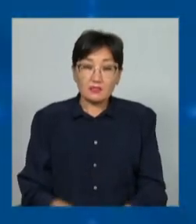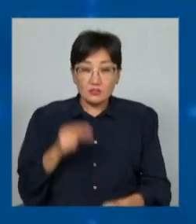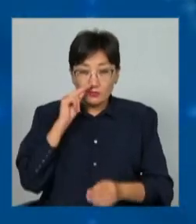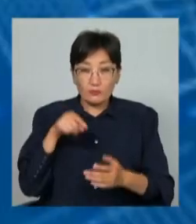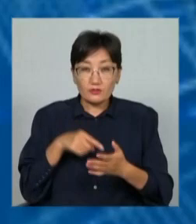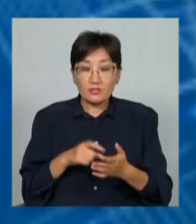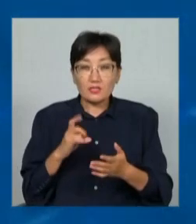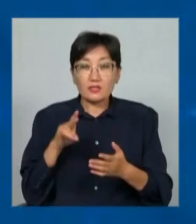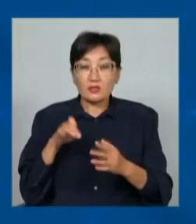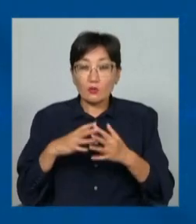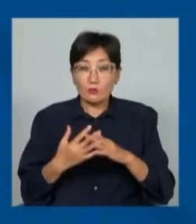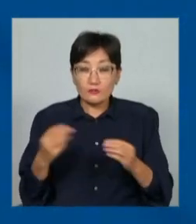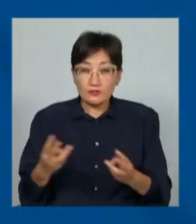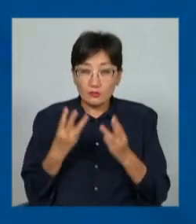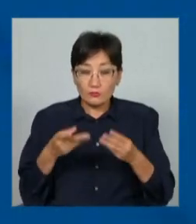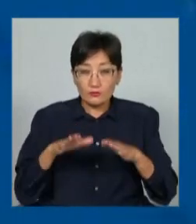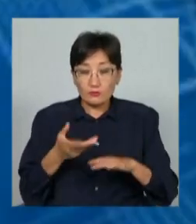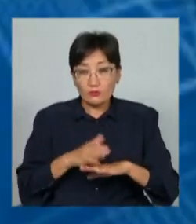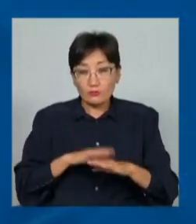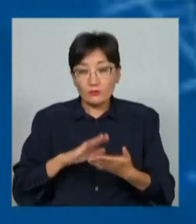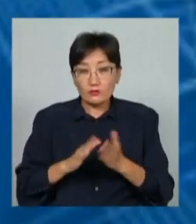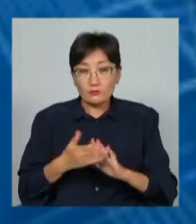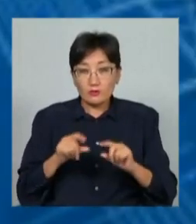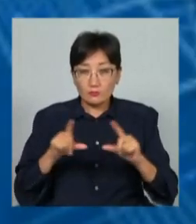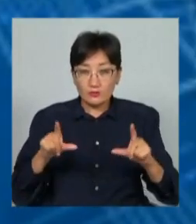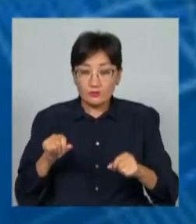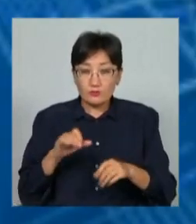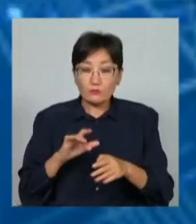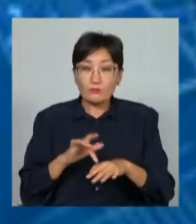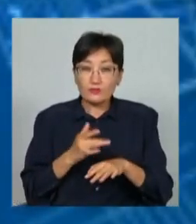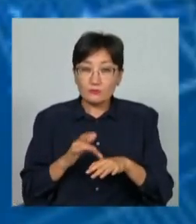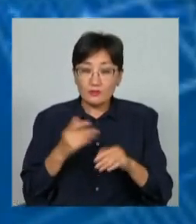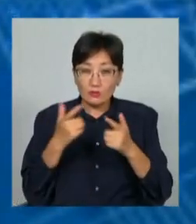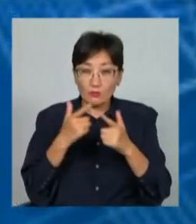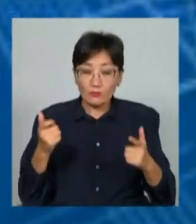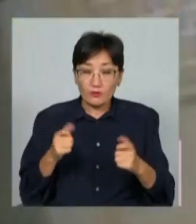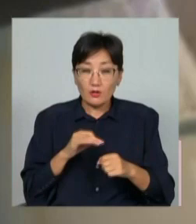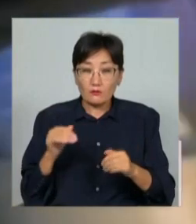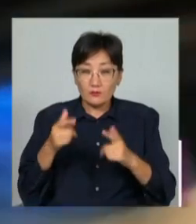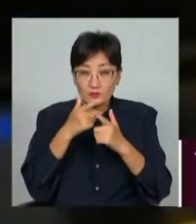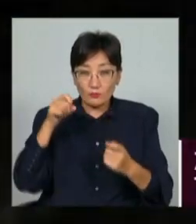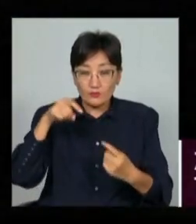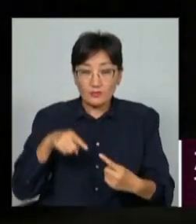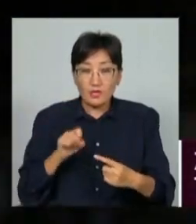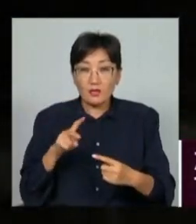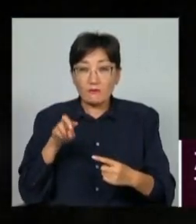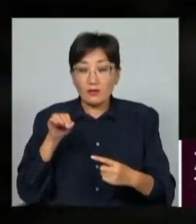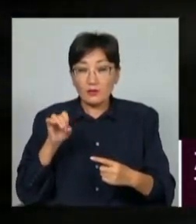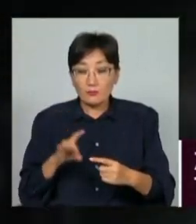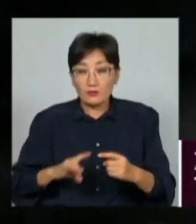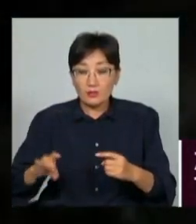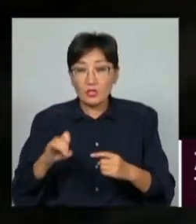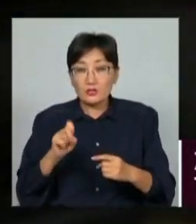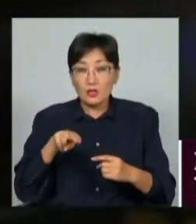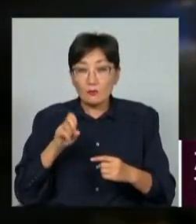Шымкентте этноауыл өртенді. Бұл туралы жергілікті төтенше жағдайлар департаментінің баспасөз қызметі мәлімдеді. Ресми ақпарға сәйкес Әл-Фараби ауданы